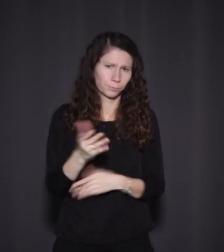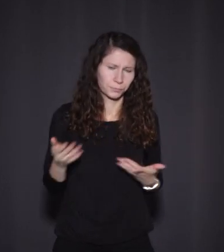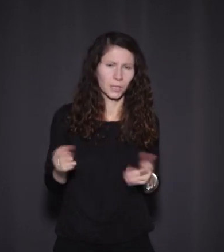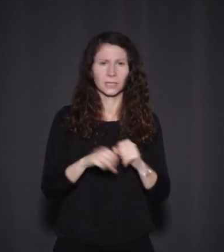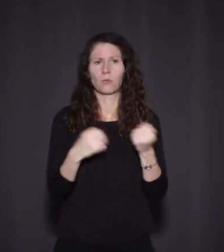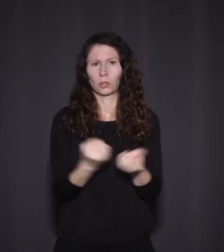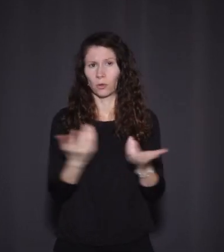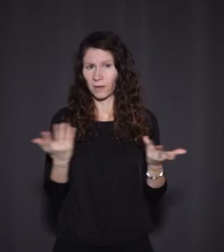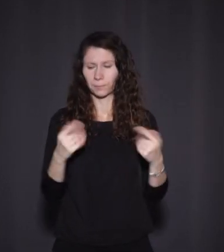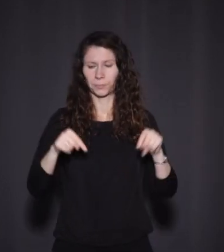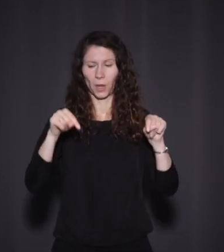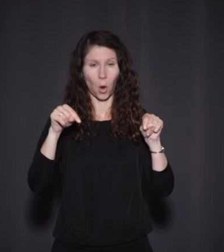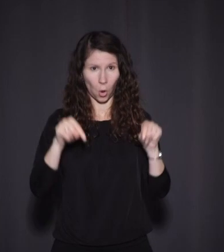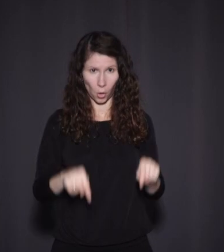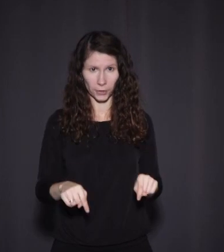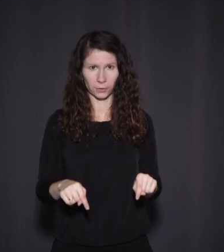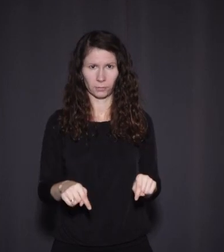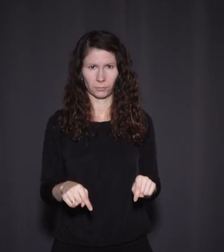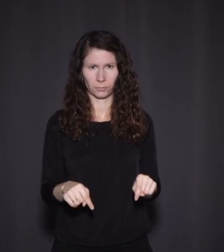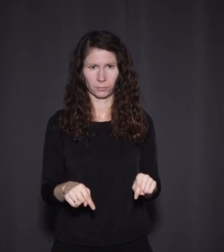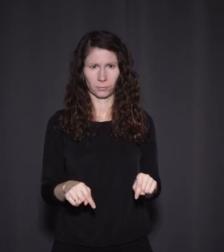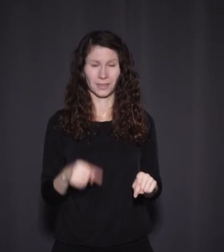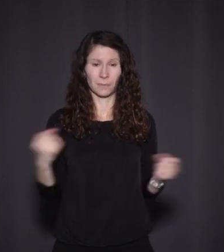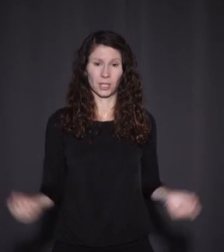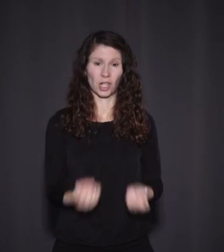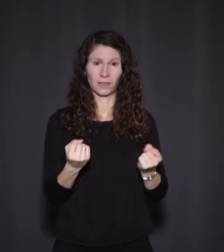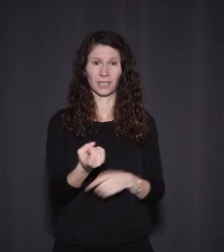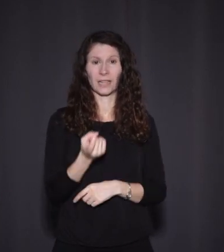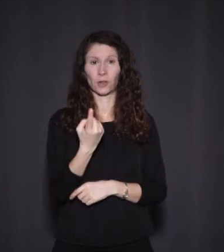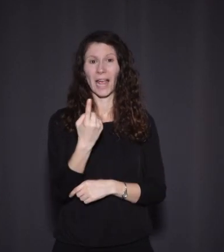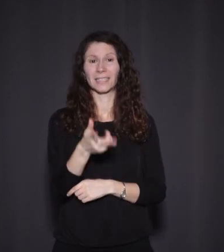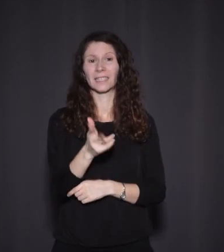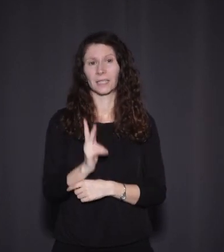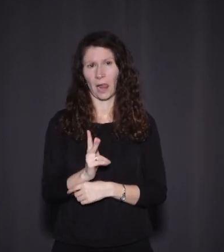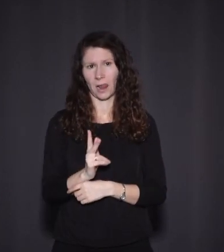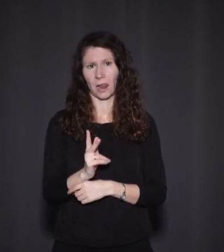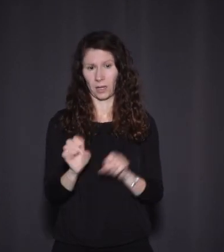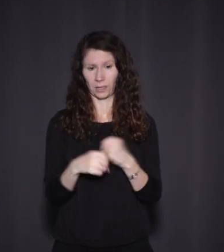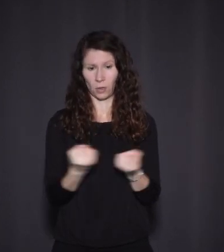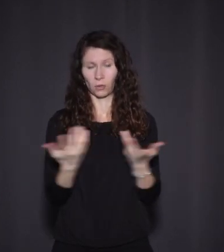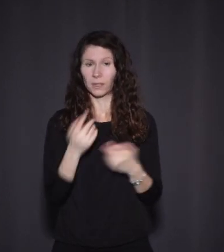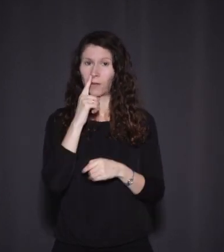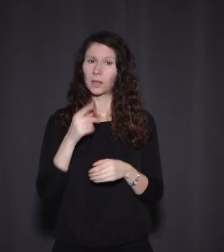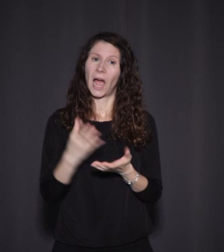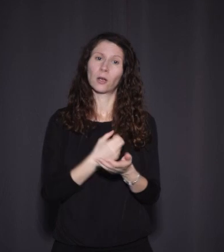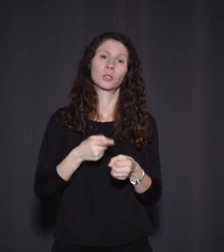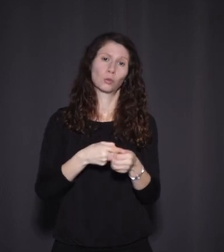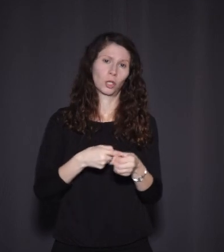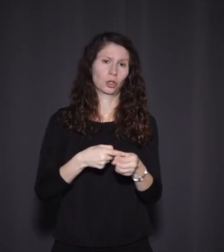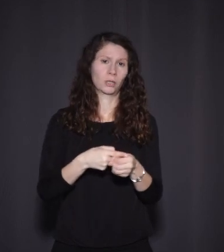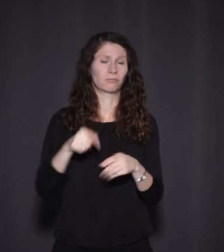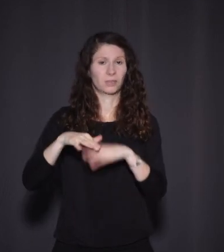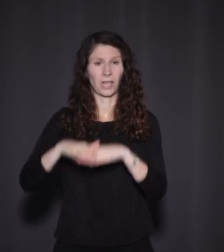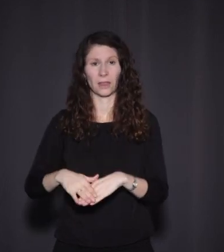Situation. Wir haben heute bei einem Drittel der Beschäftigten eine Situation, wenn sie durchschnittlich verdienen, dass sie eine Rente